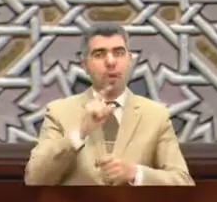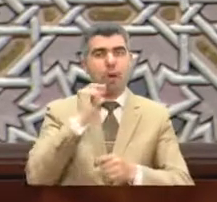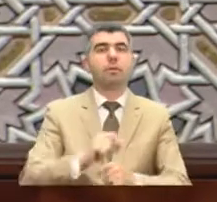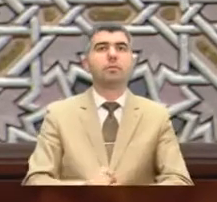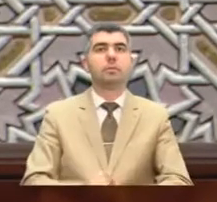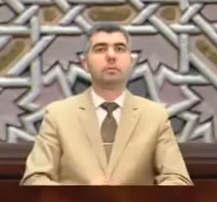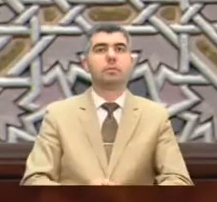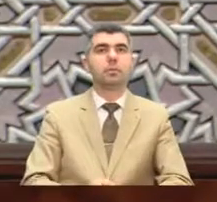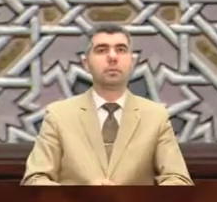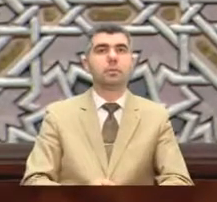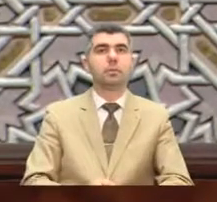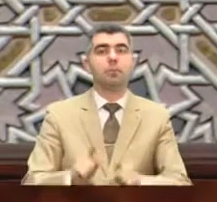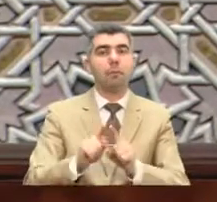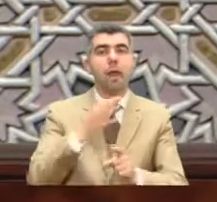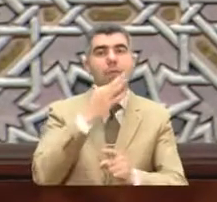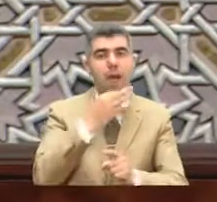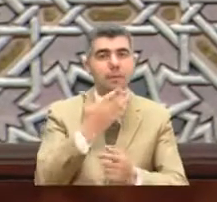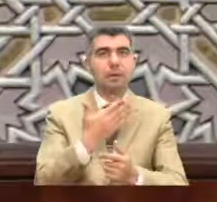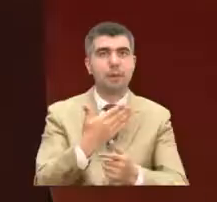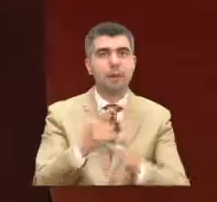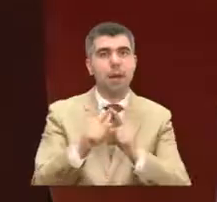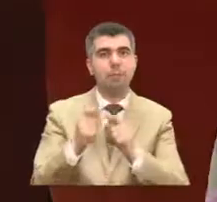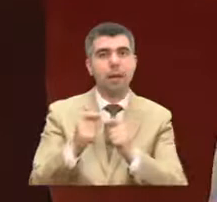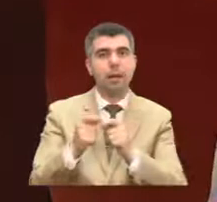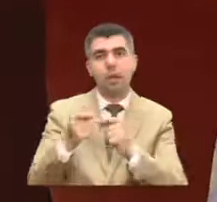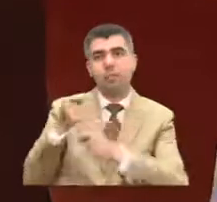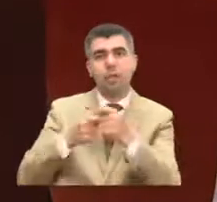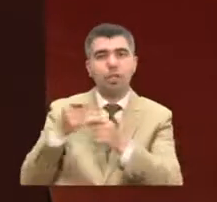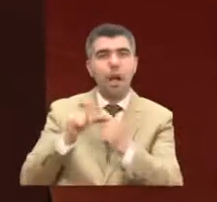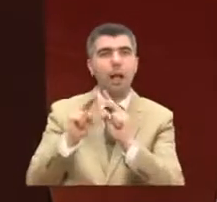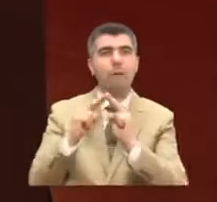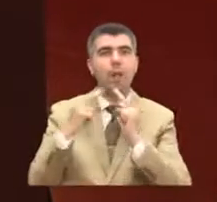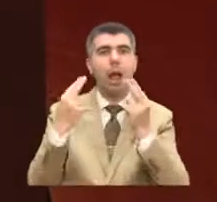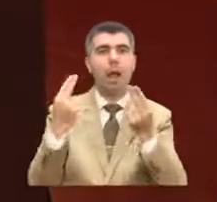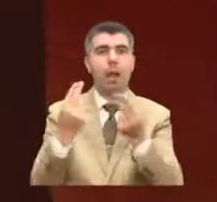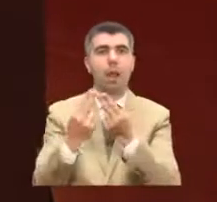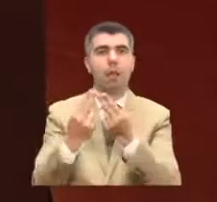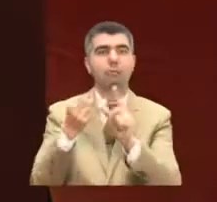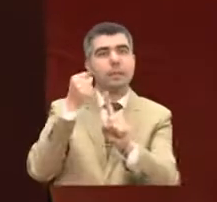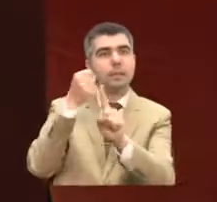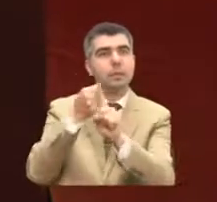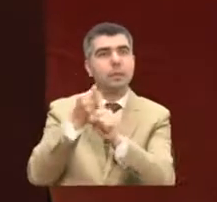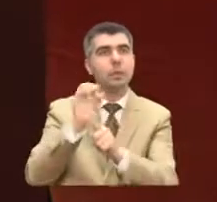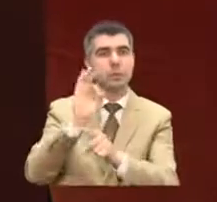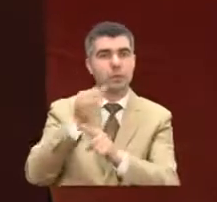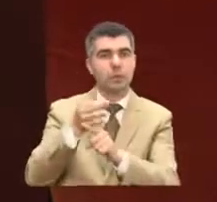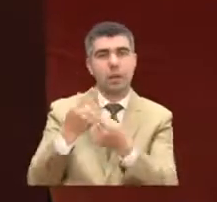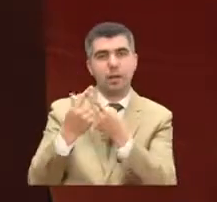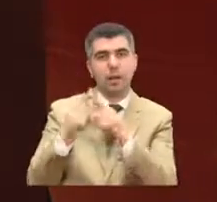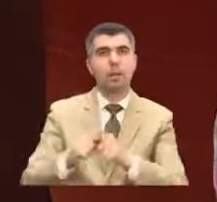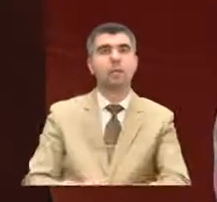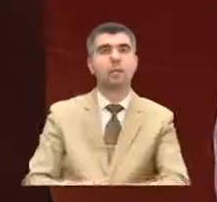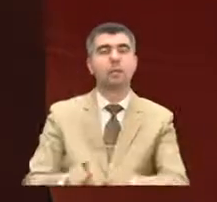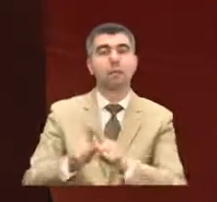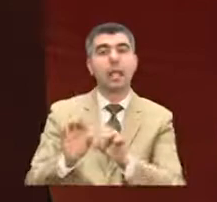بخصوص هذا يعني تبسيط المساطر التجارة الخارجية، هي من أولويات الحكومة، خاصة وأنها داخلة في